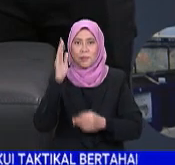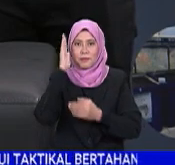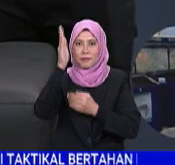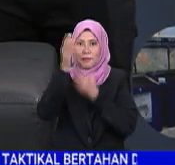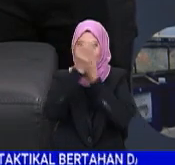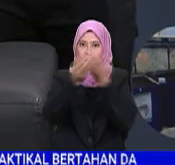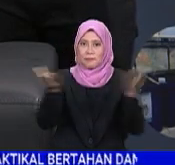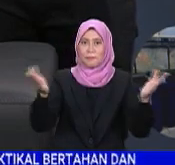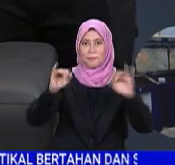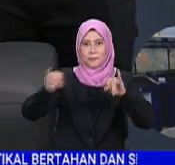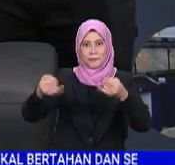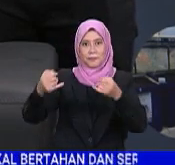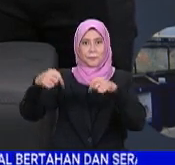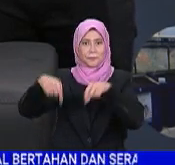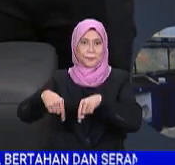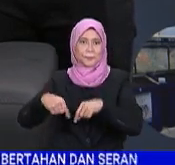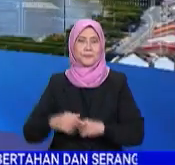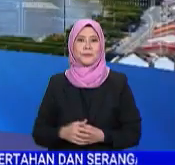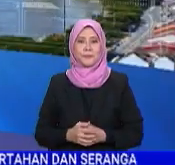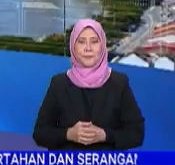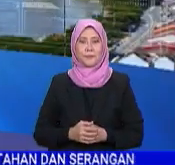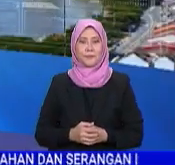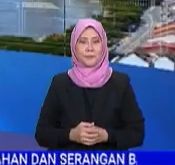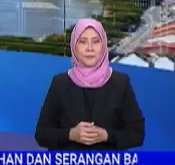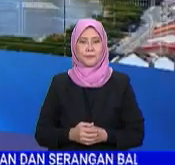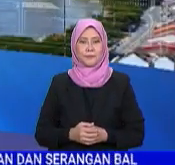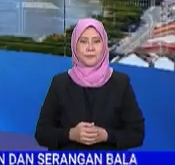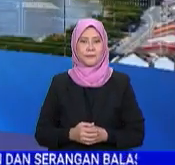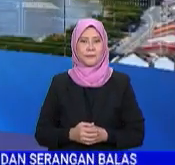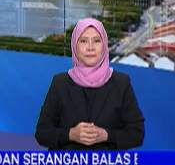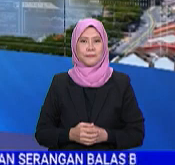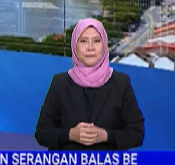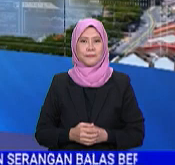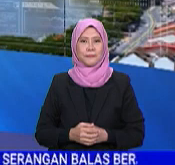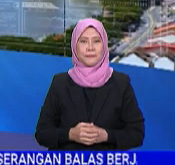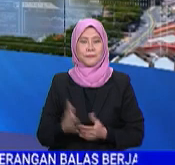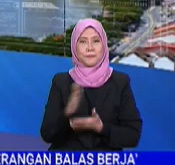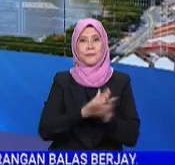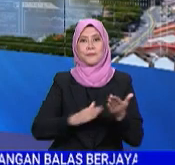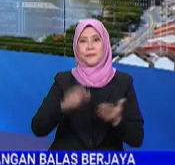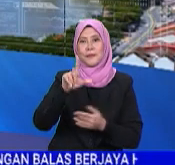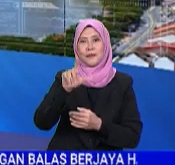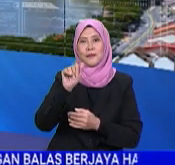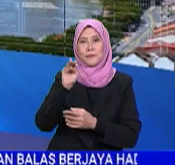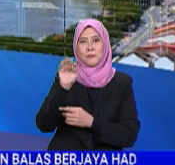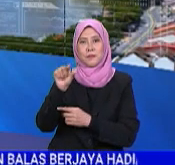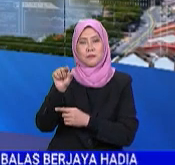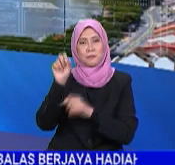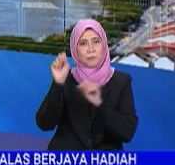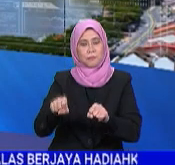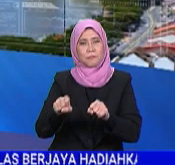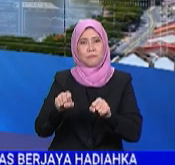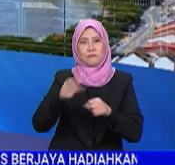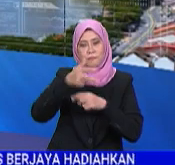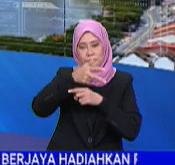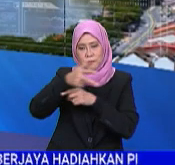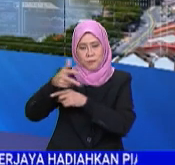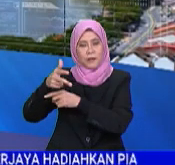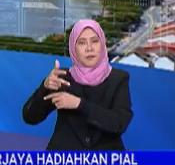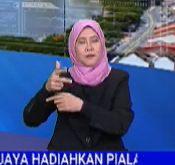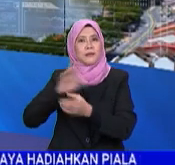diumumkan jumaat ini ya di bagian Limbong dijangka dapat meningkatkan liputan